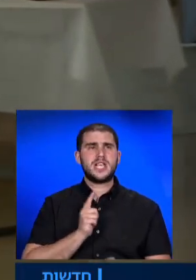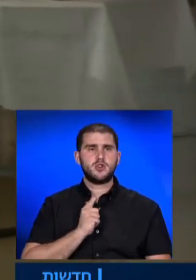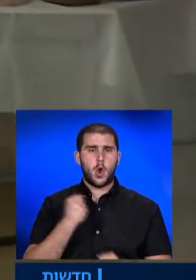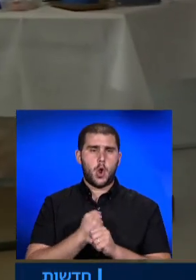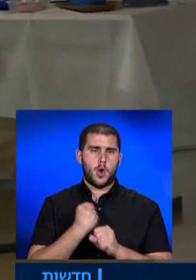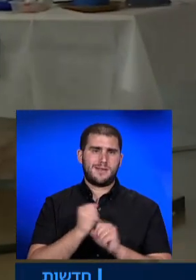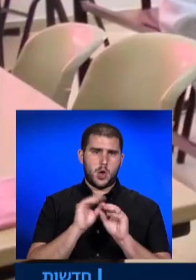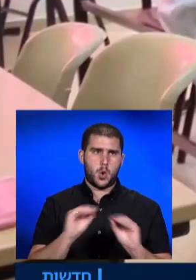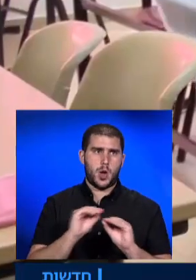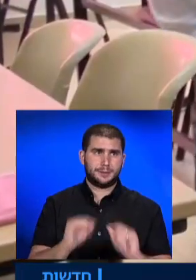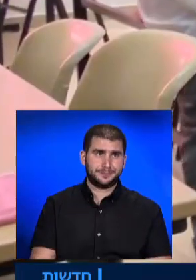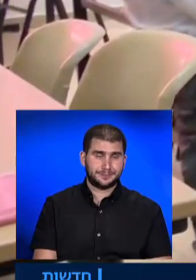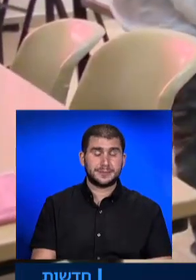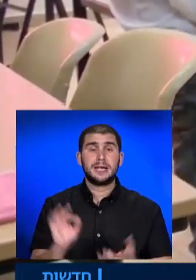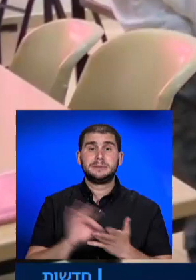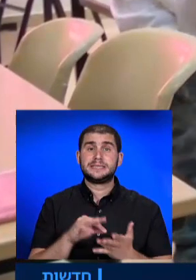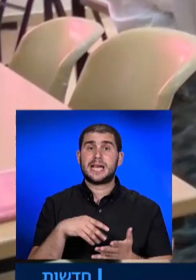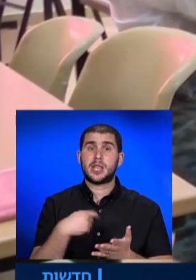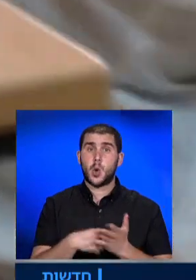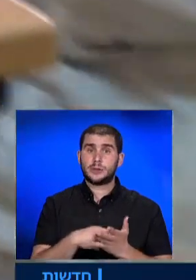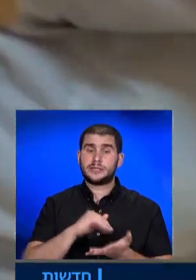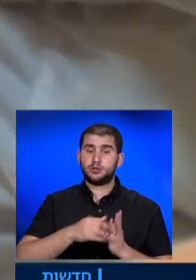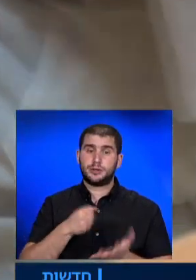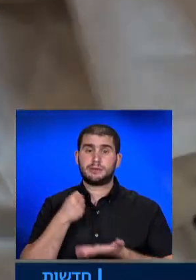משרד האוצר אישר את תקצוב התוכנית בסך